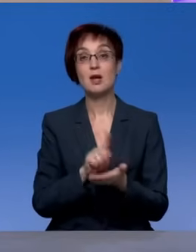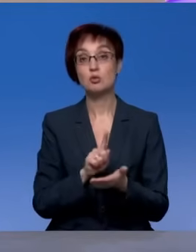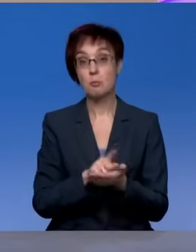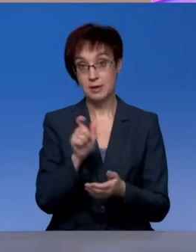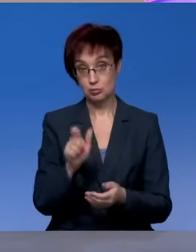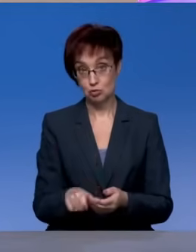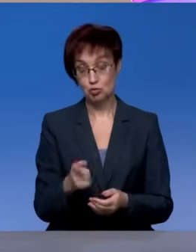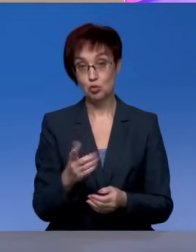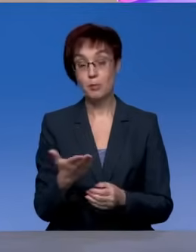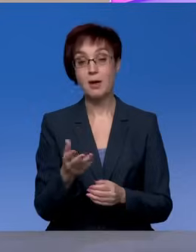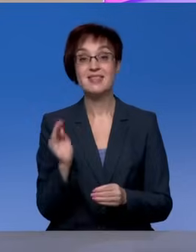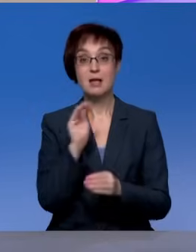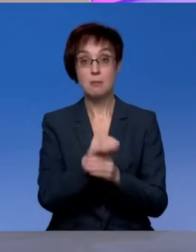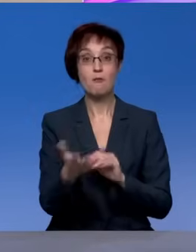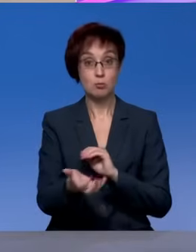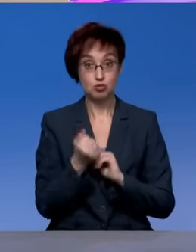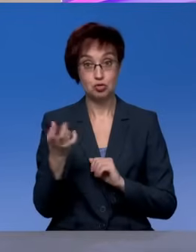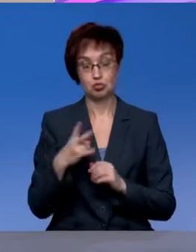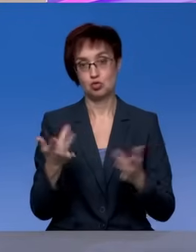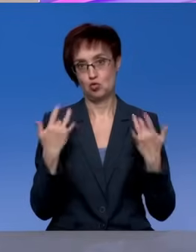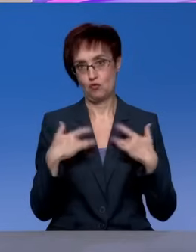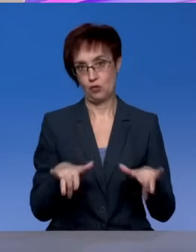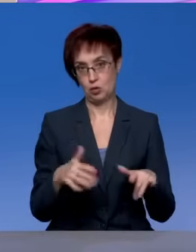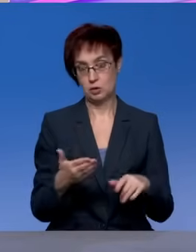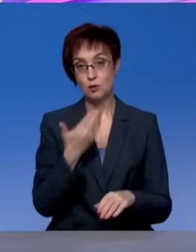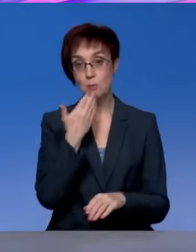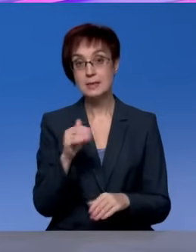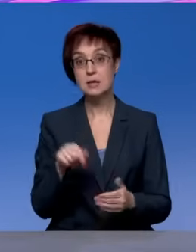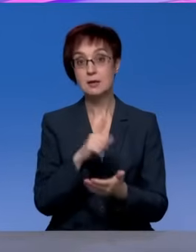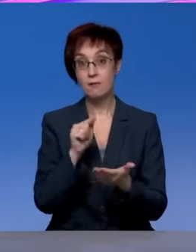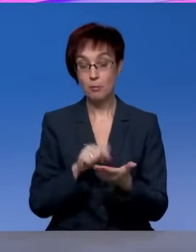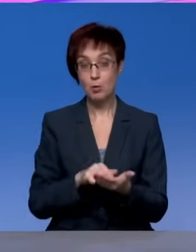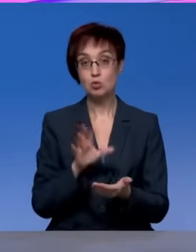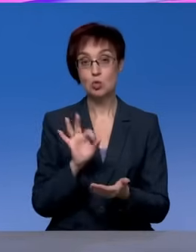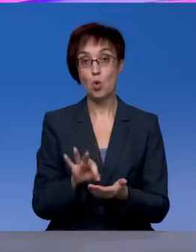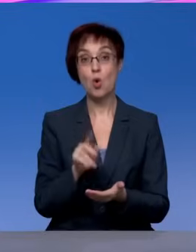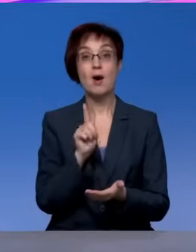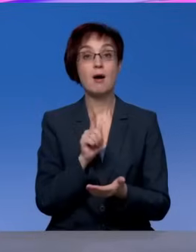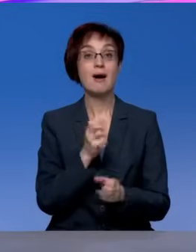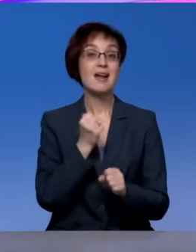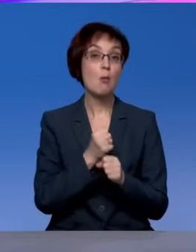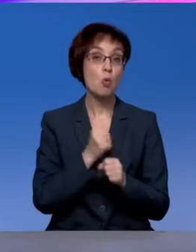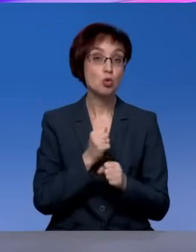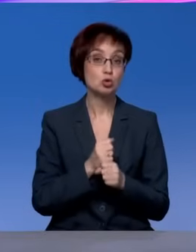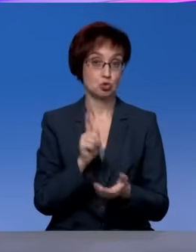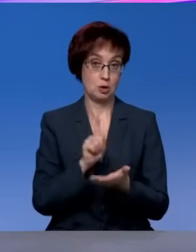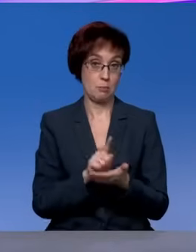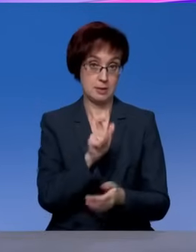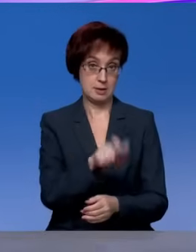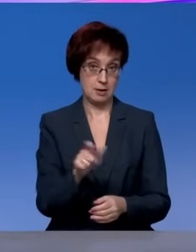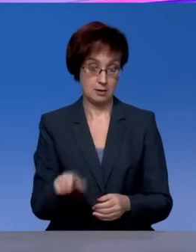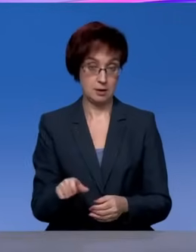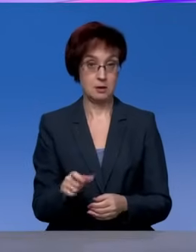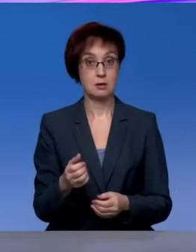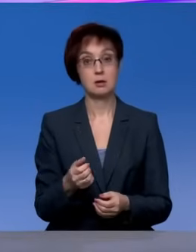пожалуй, вопрос. Это вопрос о работающих пенсионерах. Ну, знаете, как, может быть, сейчас кто-то задумался, а нужно ли это, кому-то